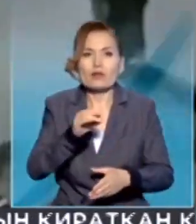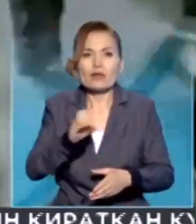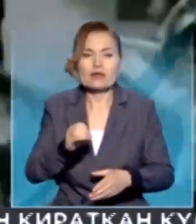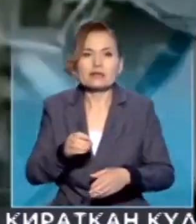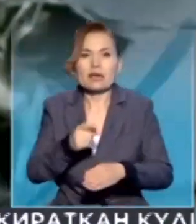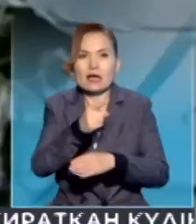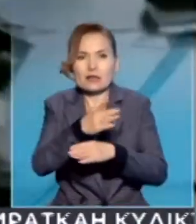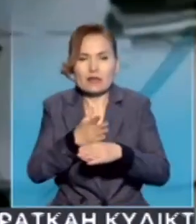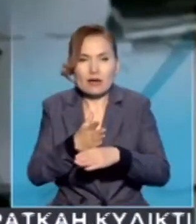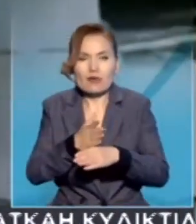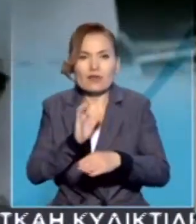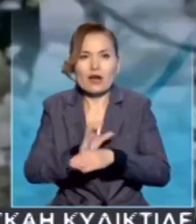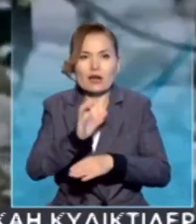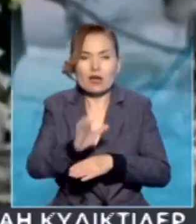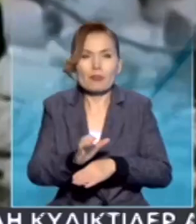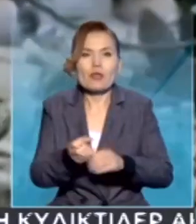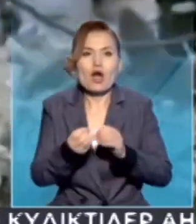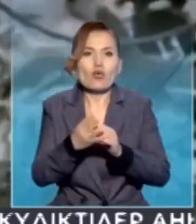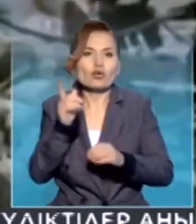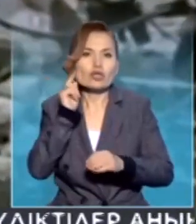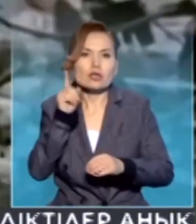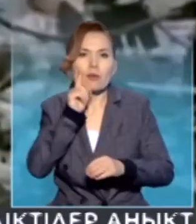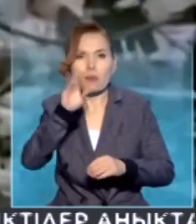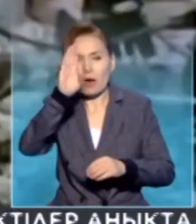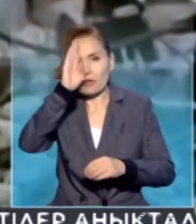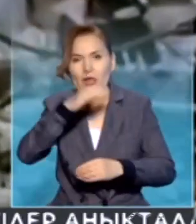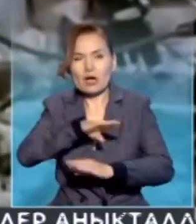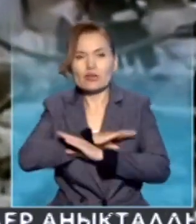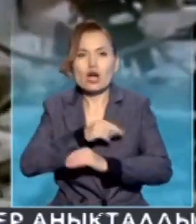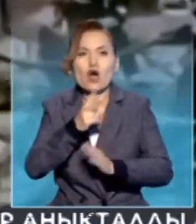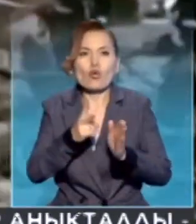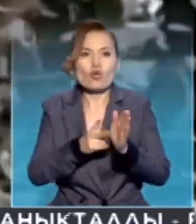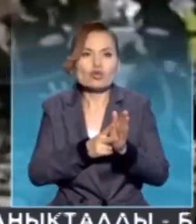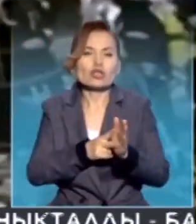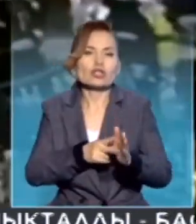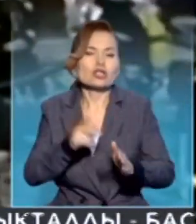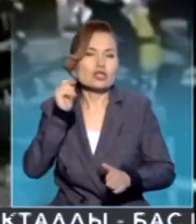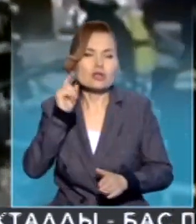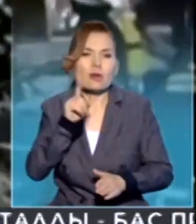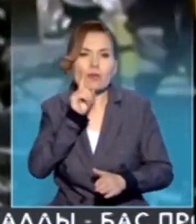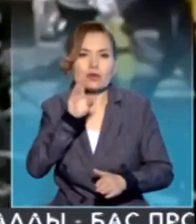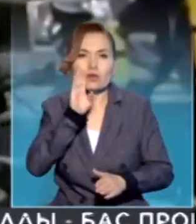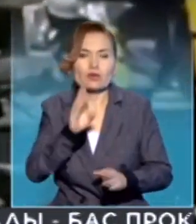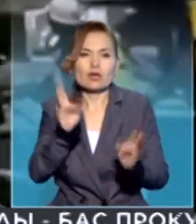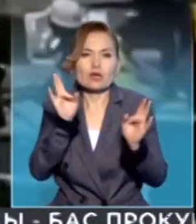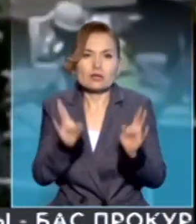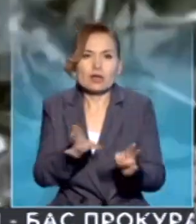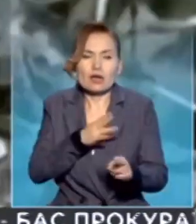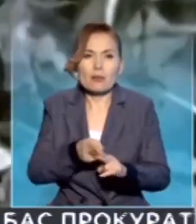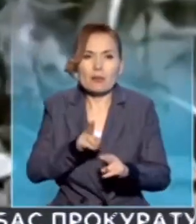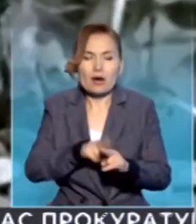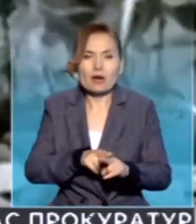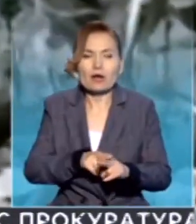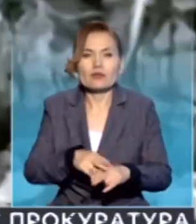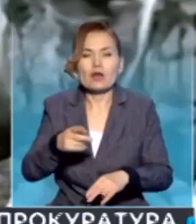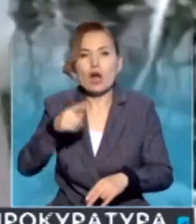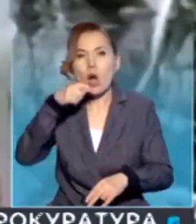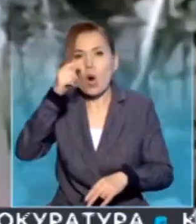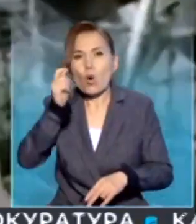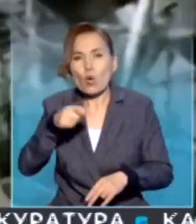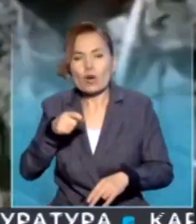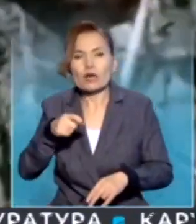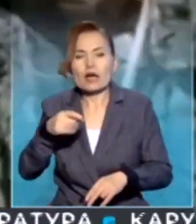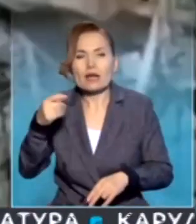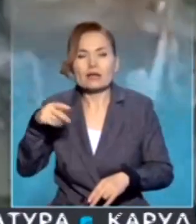берген 14 жасар бала қаза тауып, 17 жасар қыз жараланды. Президент Владимир Зеленскийдің сөзінше ракеталар жатақхананы